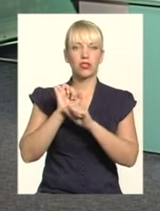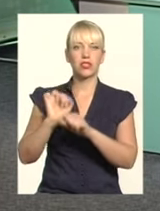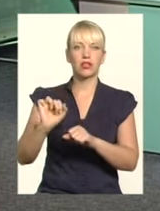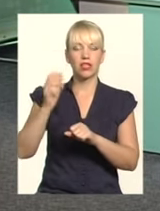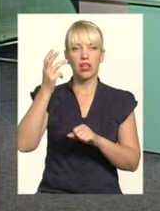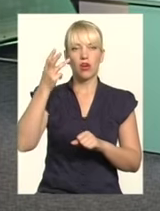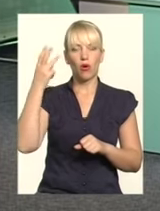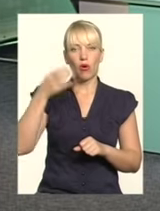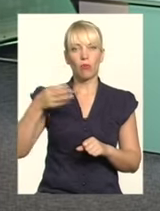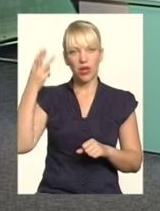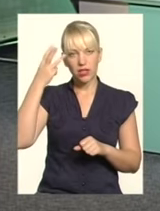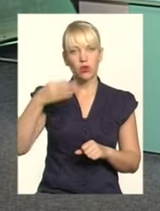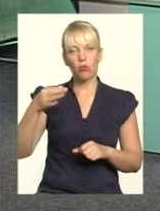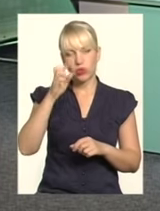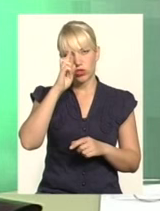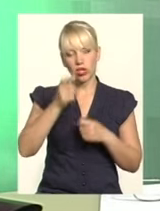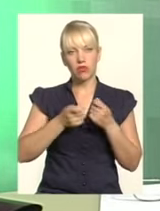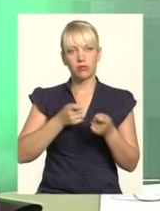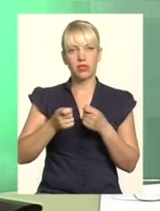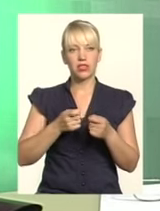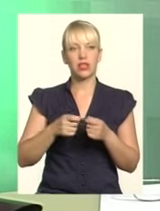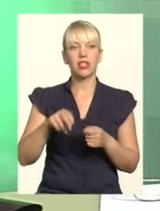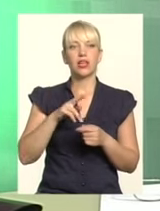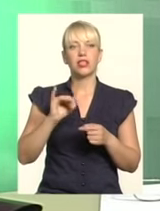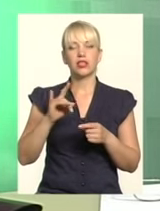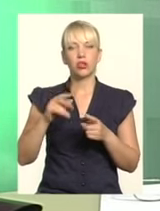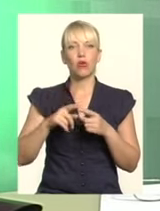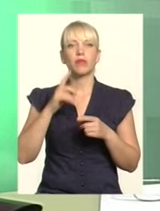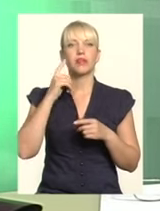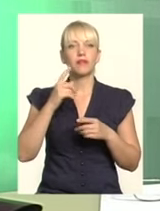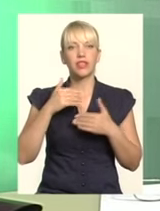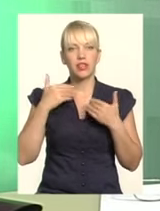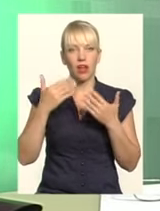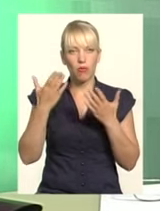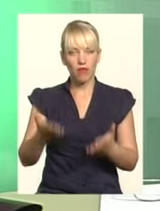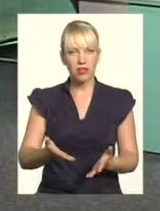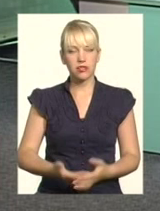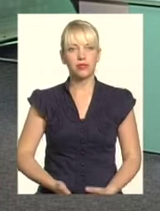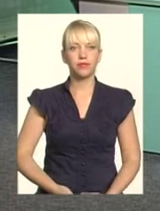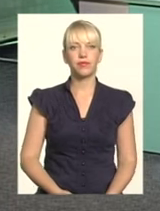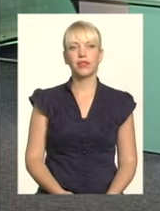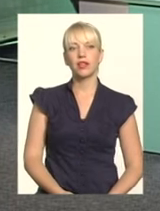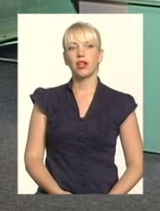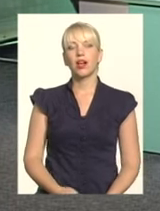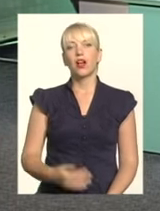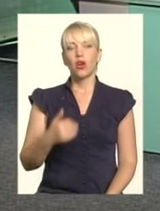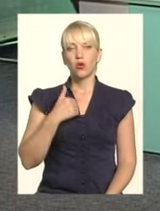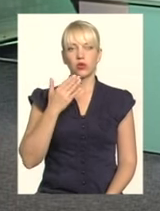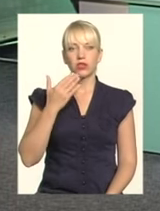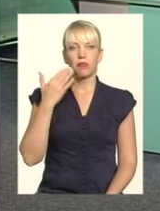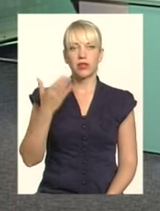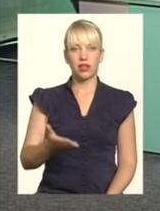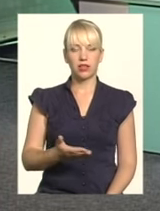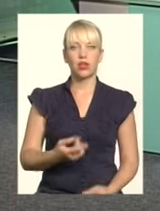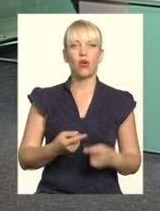державної адміністрації Миколою Миколайовичем Дідиком. Вітаю вас, пане Миколу, в нашій студії. І, власне, хочу запитати,